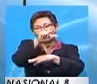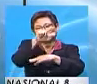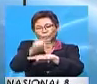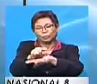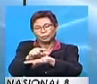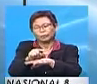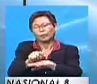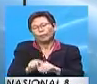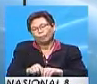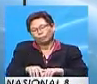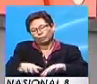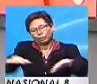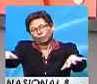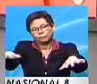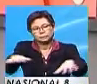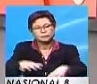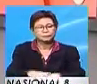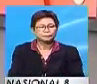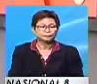meluas